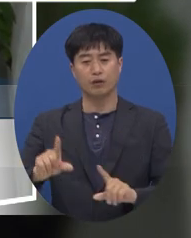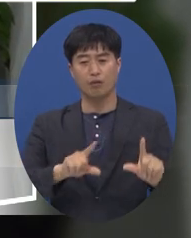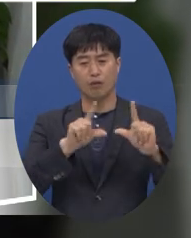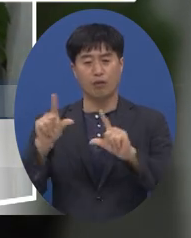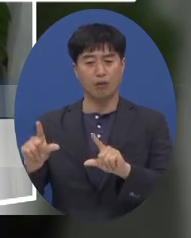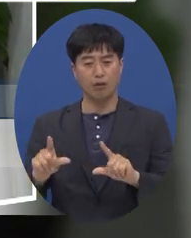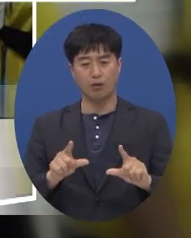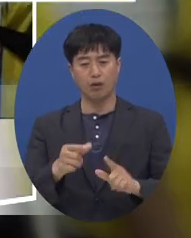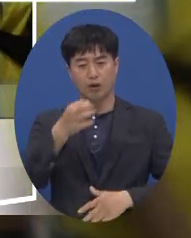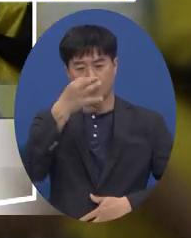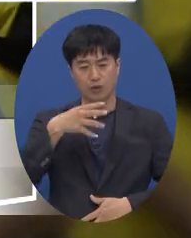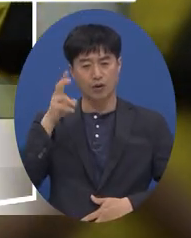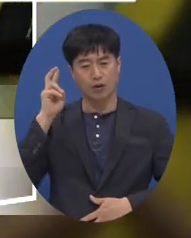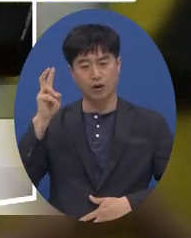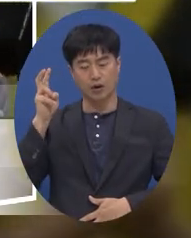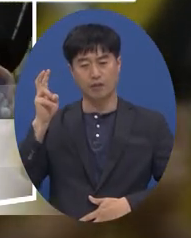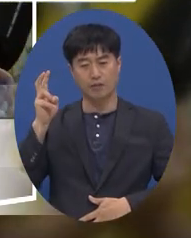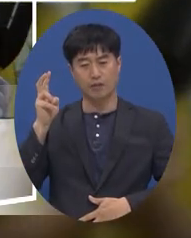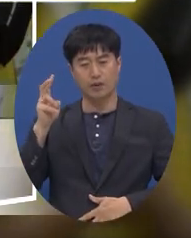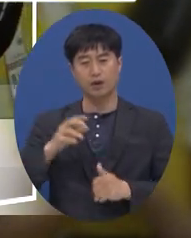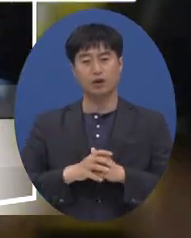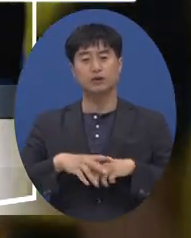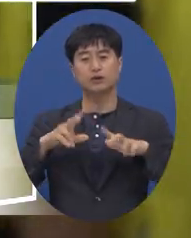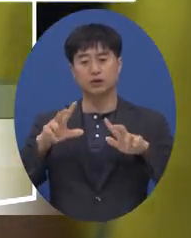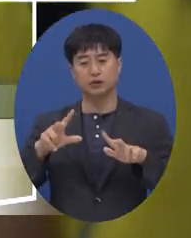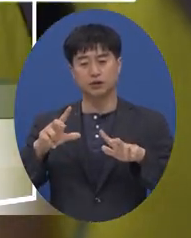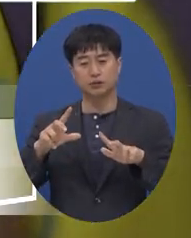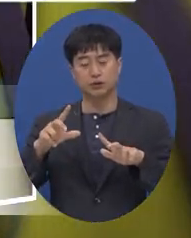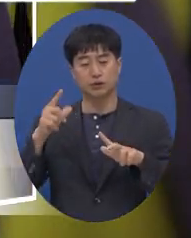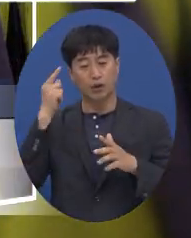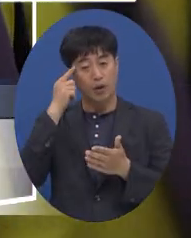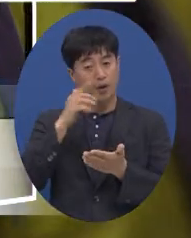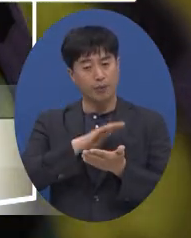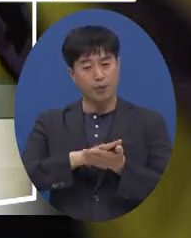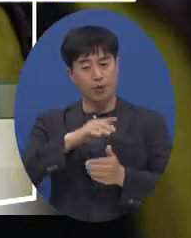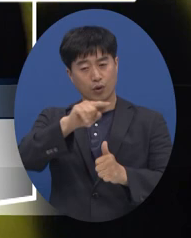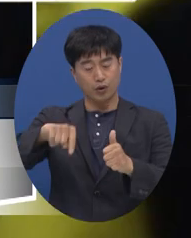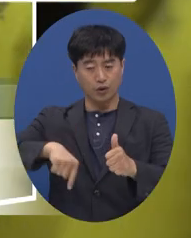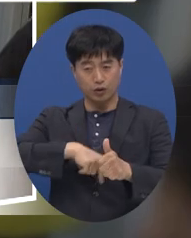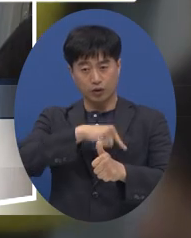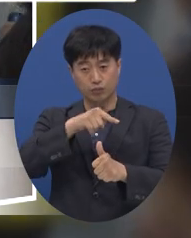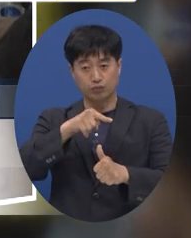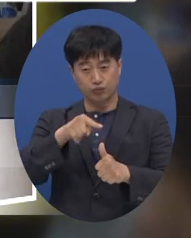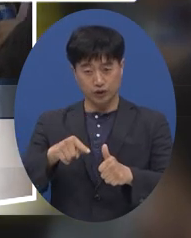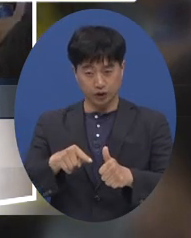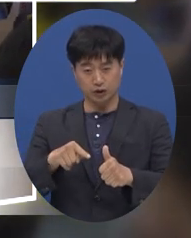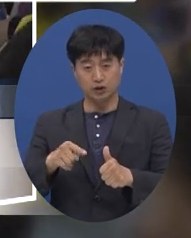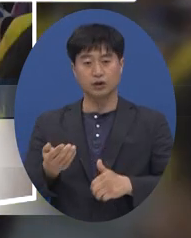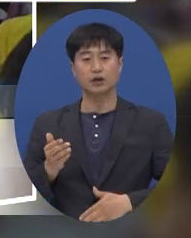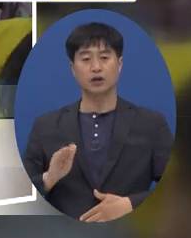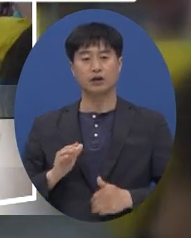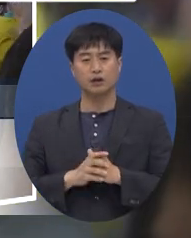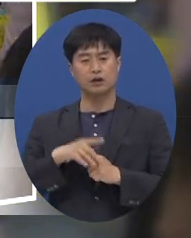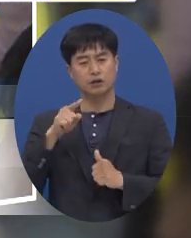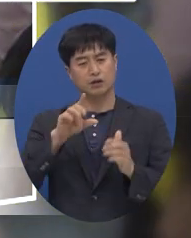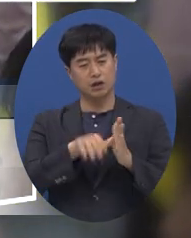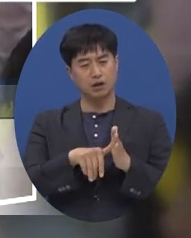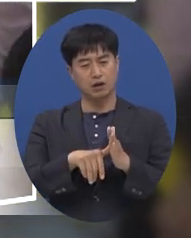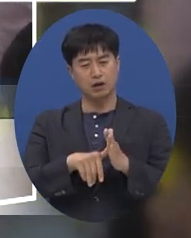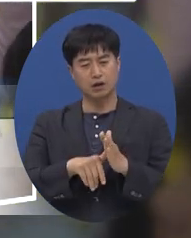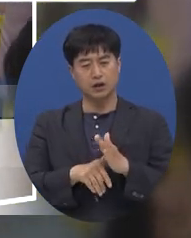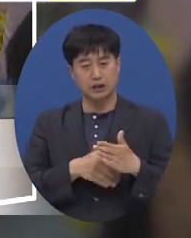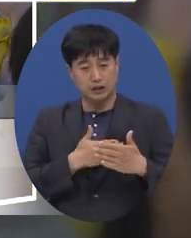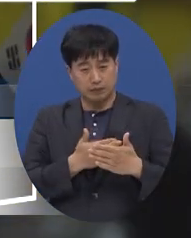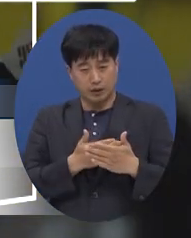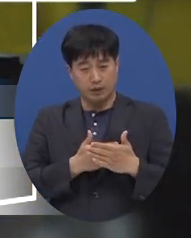따는게 굉장히 힘들어 소스 해서 쌀거 같아요 그리고 지금은 내게 평화로운 분위기 인데 그 당시의